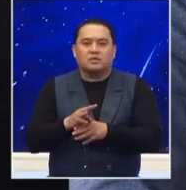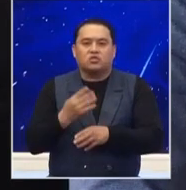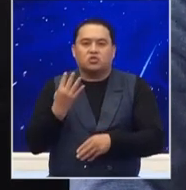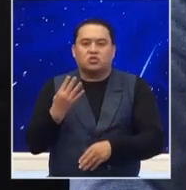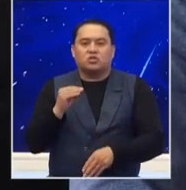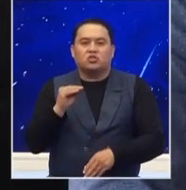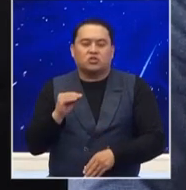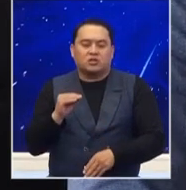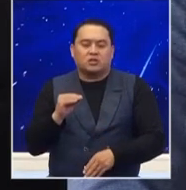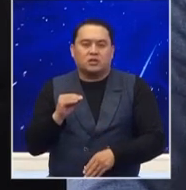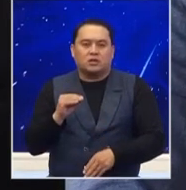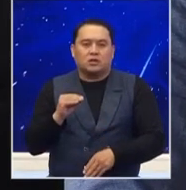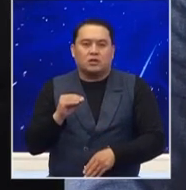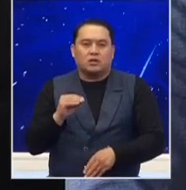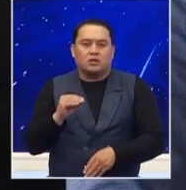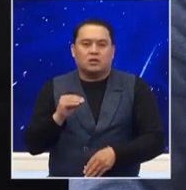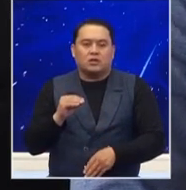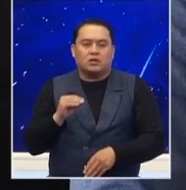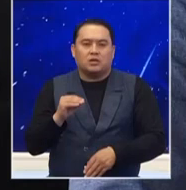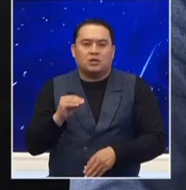4G. Так как этот сигнал